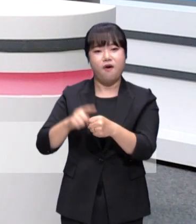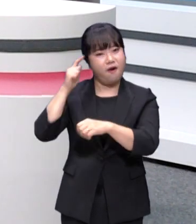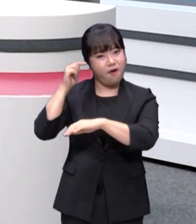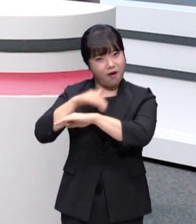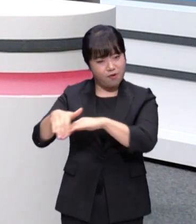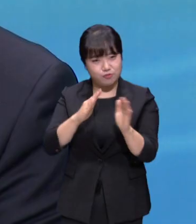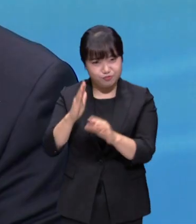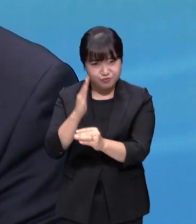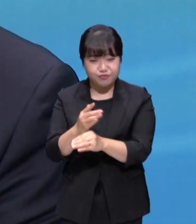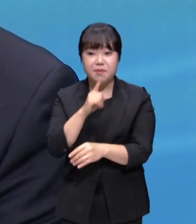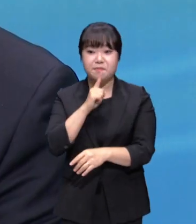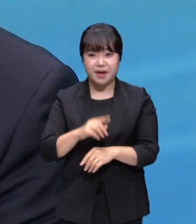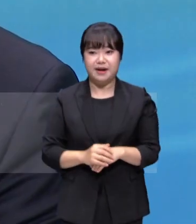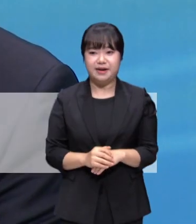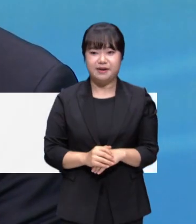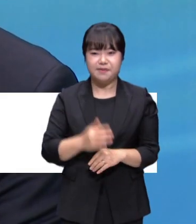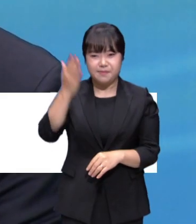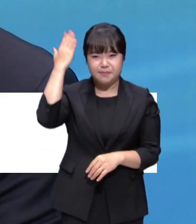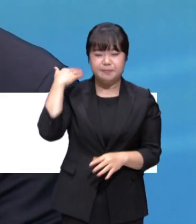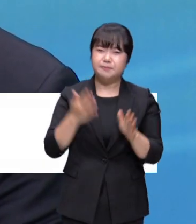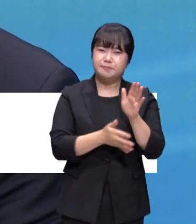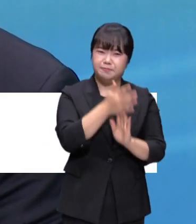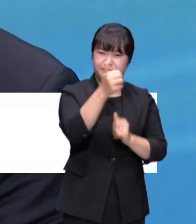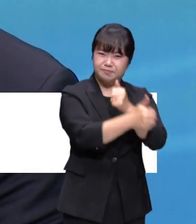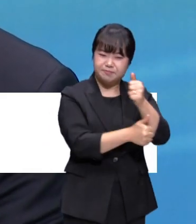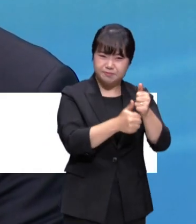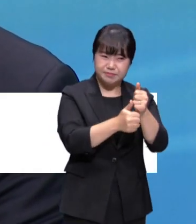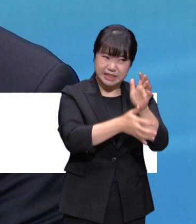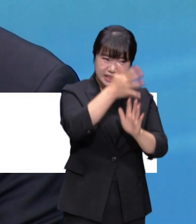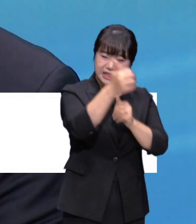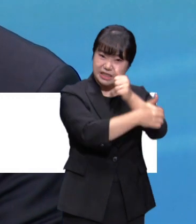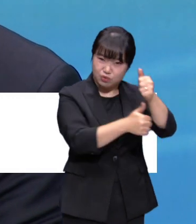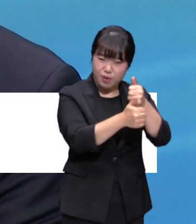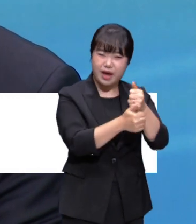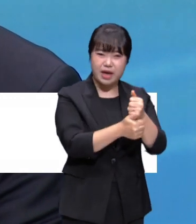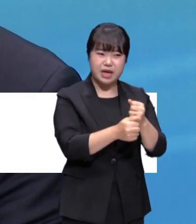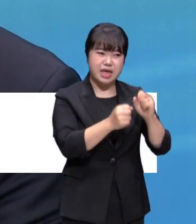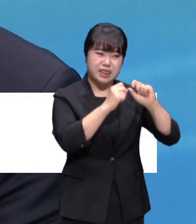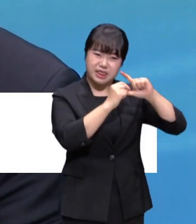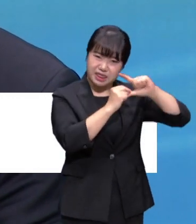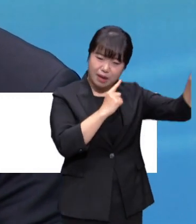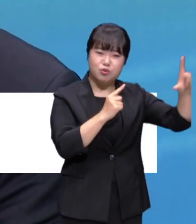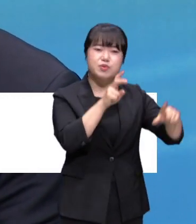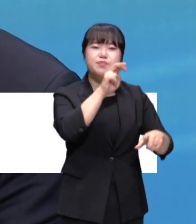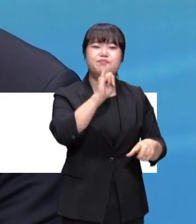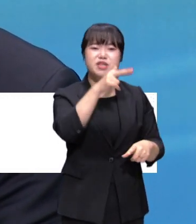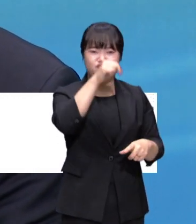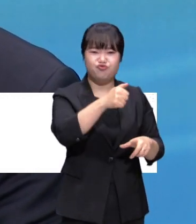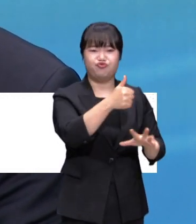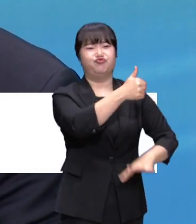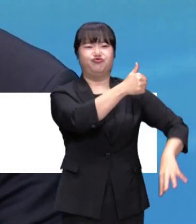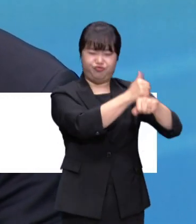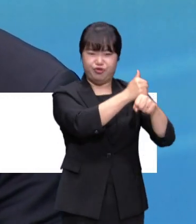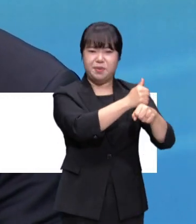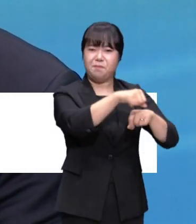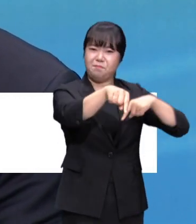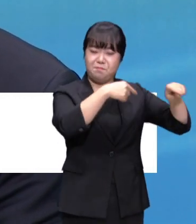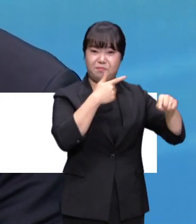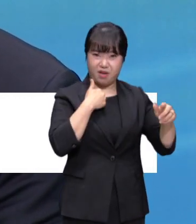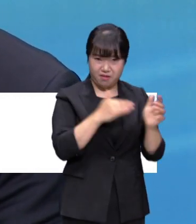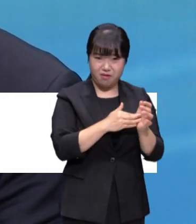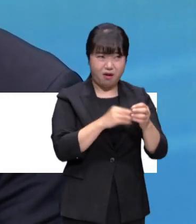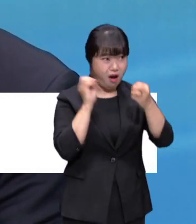선언했습니다. 그간 서울시의회는 다수당이 12년간 민주당이었습니다. 네네. 그리고